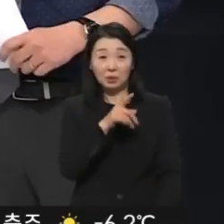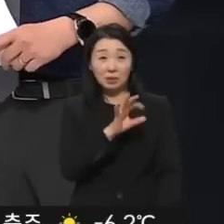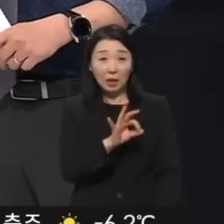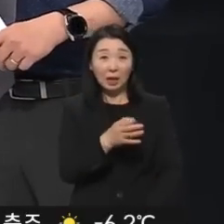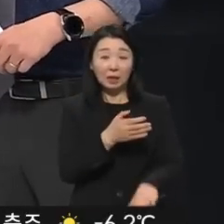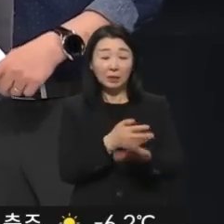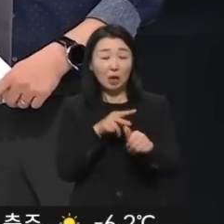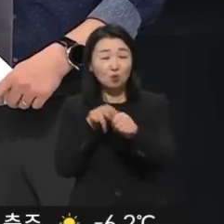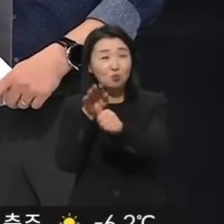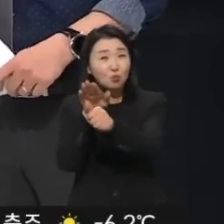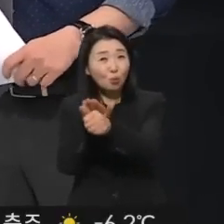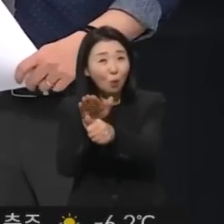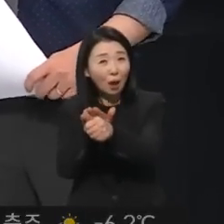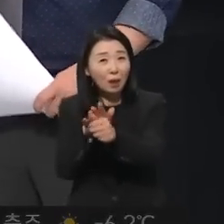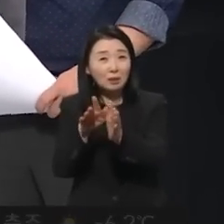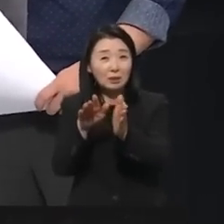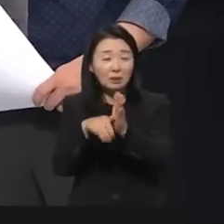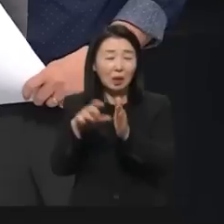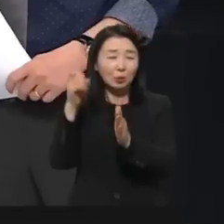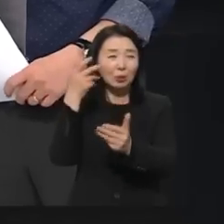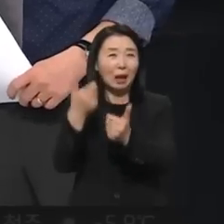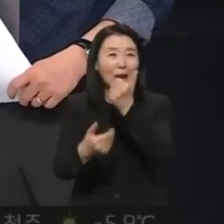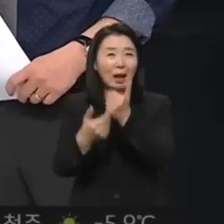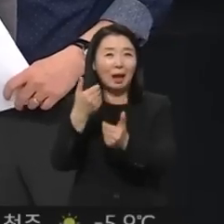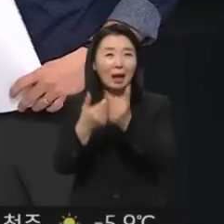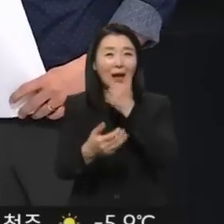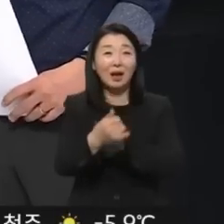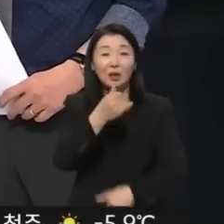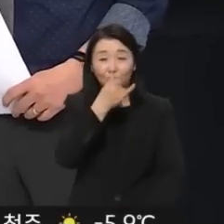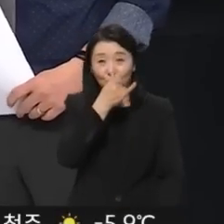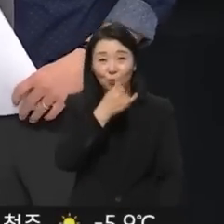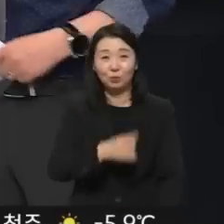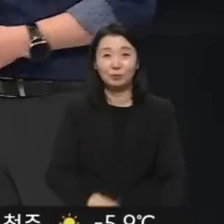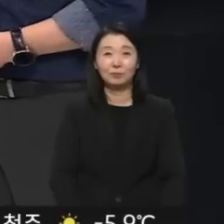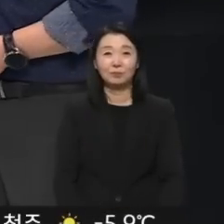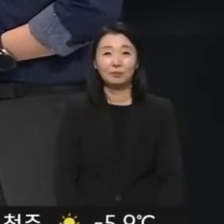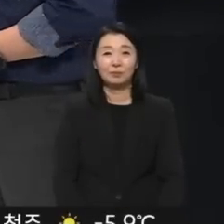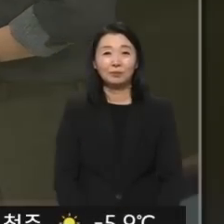다른 후보를 돕는다면 또다시 불화설이 불거질 수도 있겠죠.